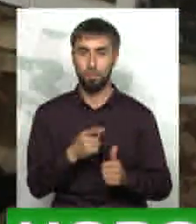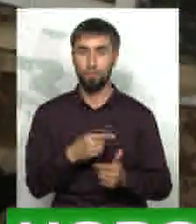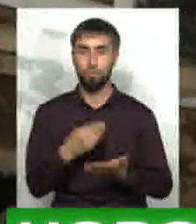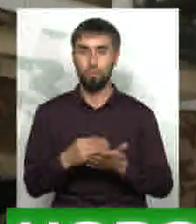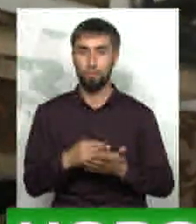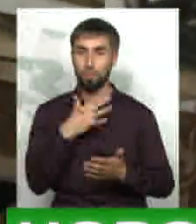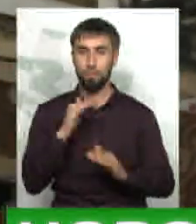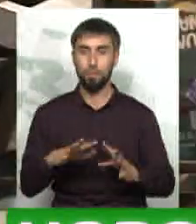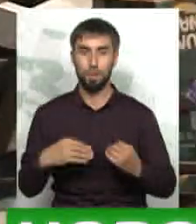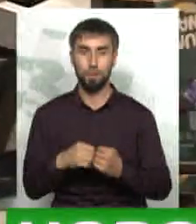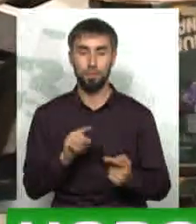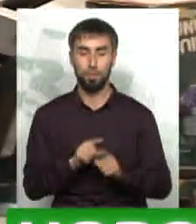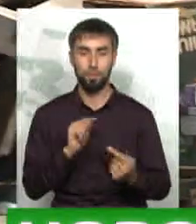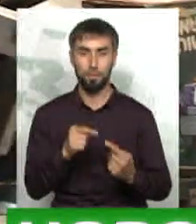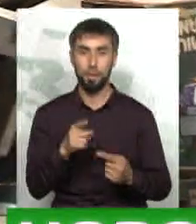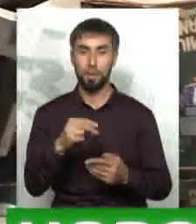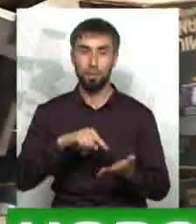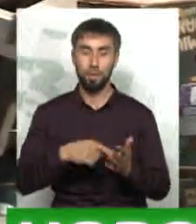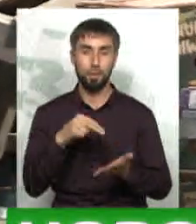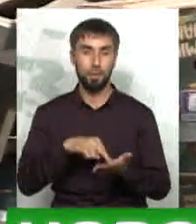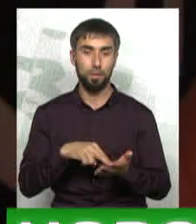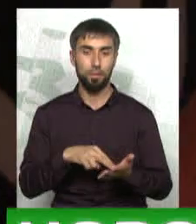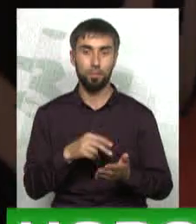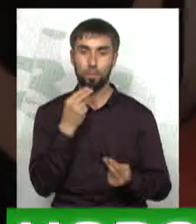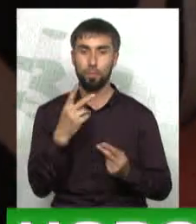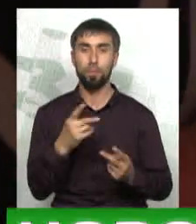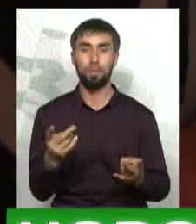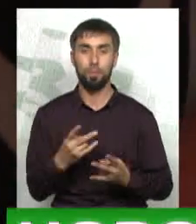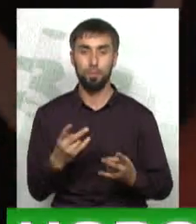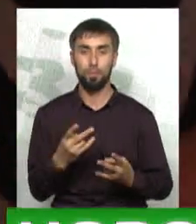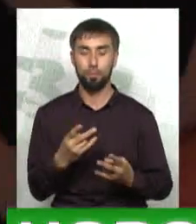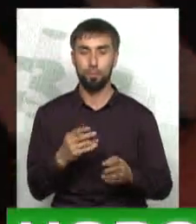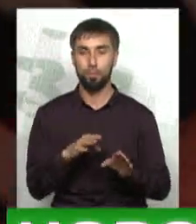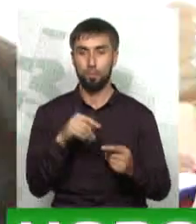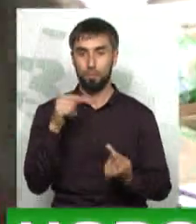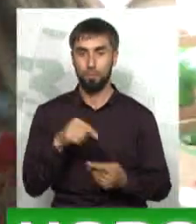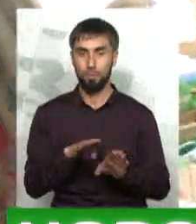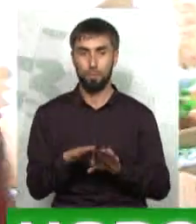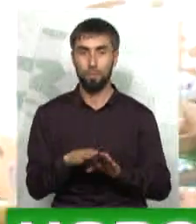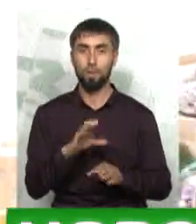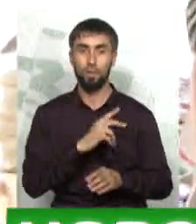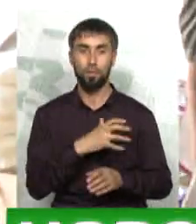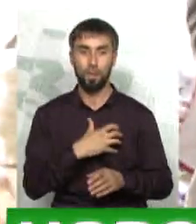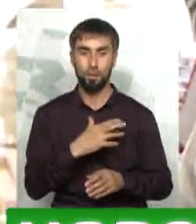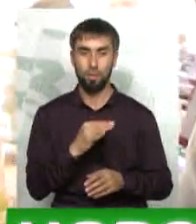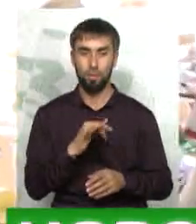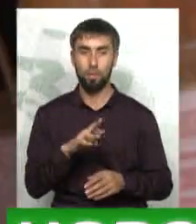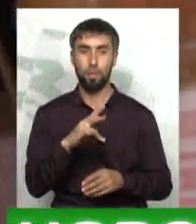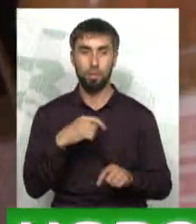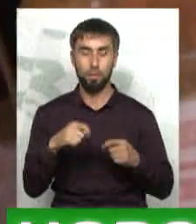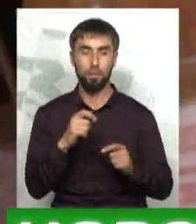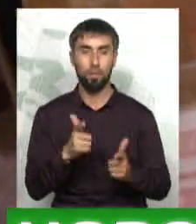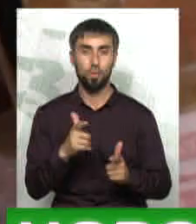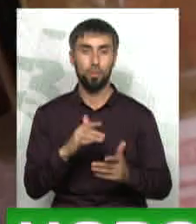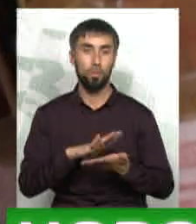бюджете многодетных семей. А на этой точке цены на продукты первой необходимости приемлемые. Продукты и социально значимой категории они продают